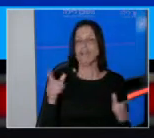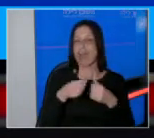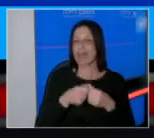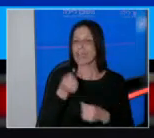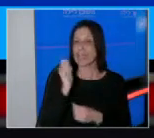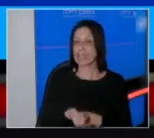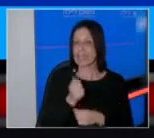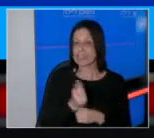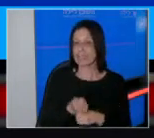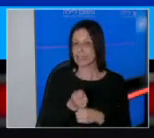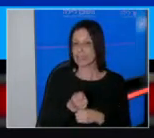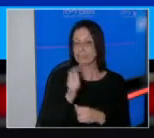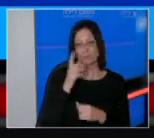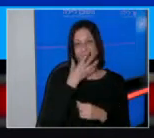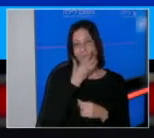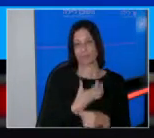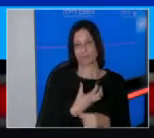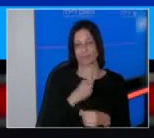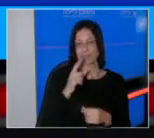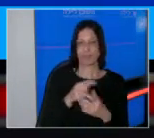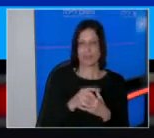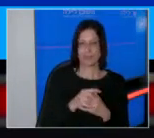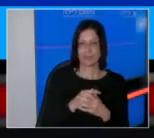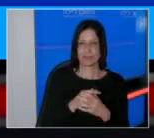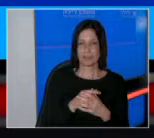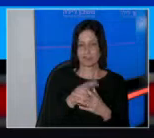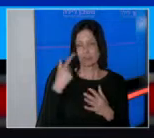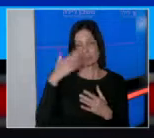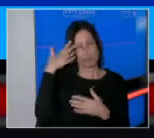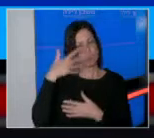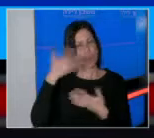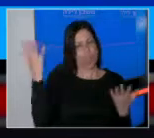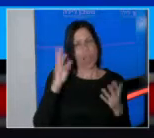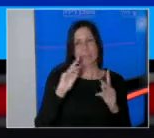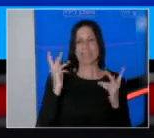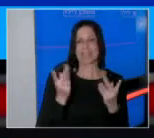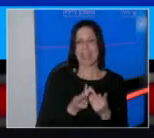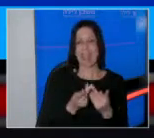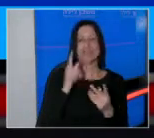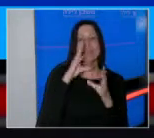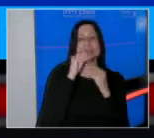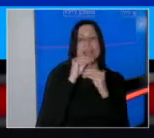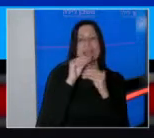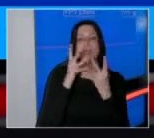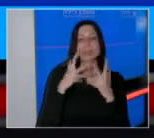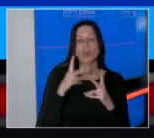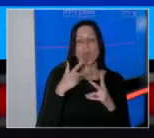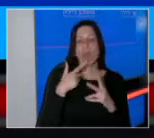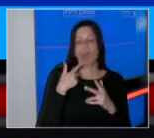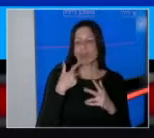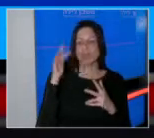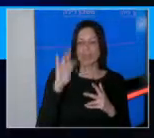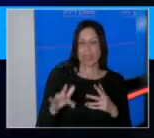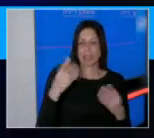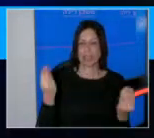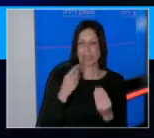כנסת, ורב ככה שמספיק מוכר בקהילה, שמדבר בצורה נחרצת נגד הדבר